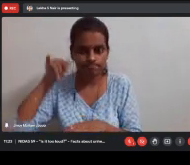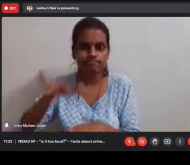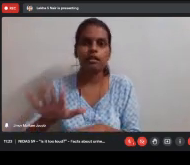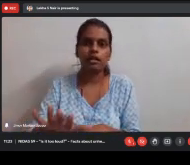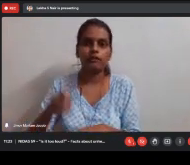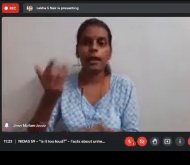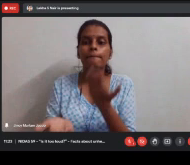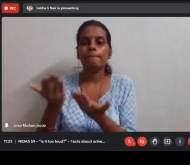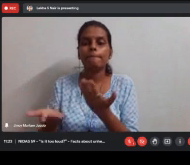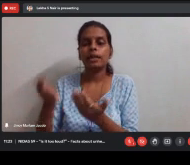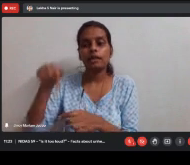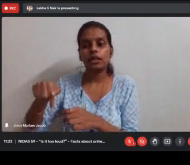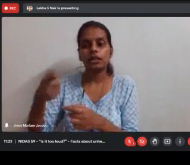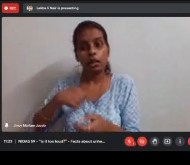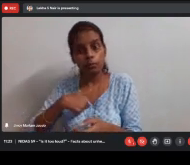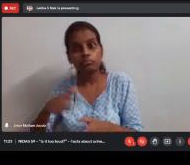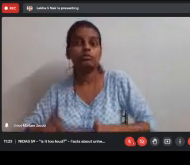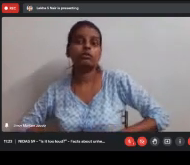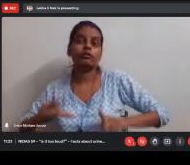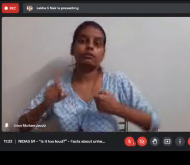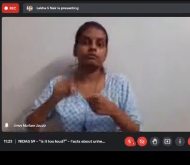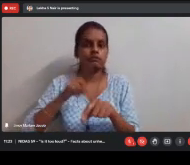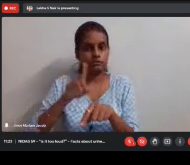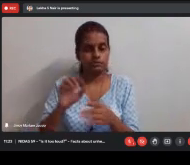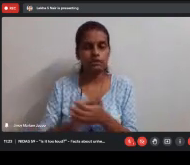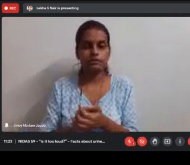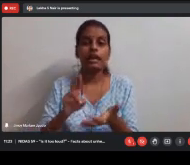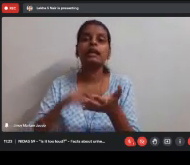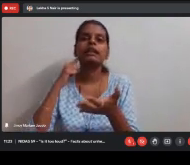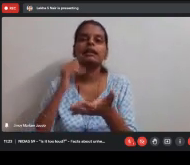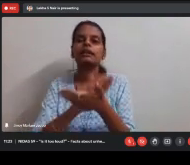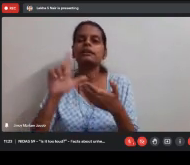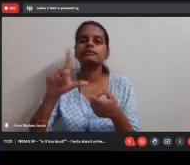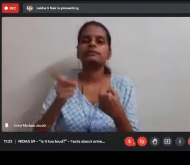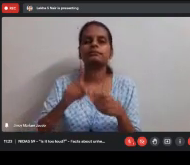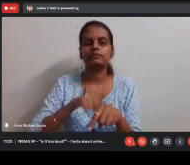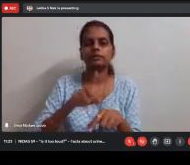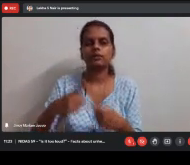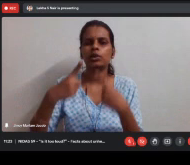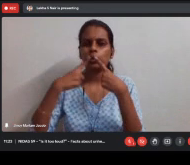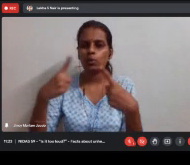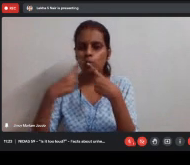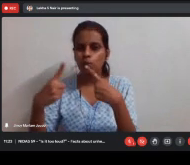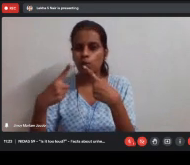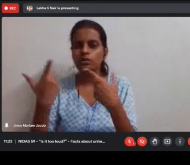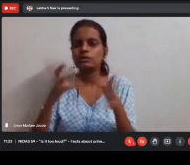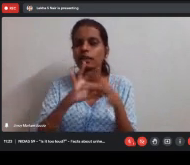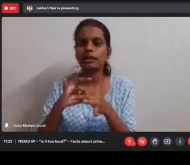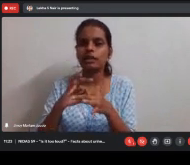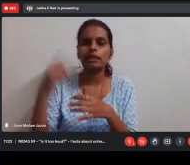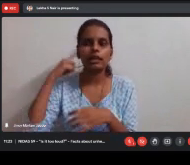കുടുംബത്തിലെ അമ്മൂമ്മയ്ക്കോ അല്ലെങ്കിൽ അച്ഛൻ്റെ കുടുംബത്തിലോ അമ്മയുടെ കുടുംബത്തിലോ ഒക്കെ വയസ്സായവർക്ക് കേൾവിക്കുറവുണ്ട്. അങ്ങനെയെങ്കിൽ ഇത് ജനറ്റിക്കലി